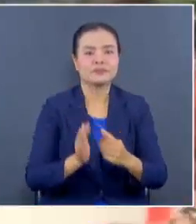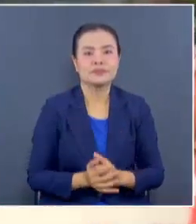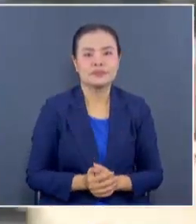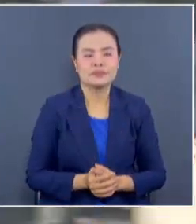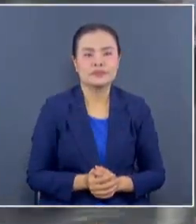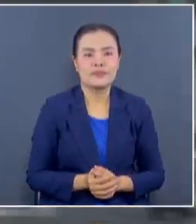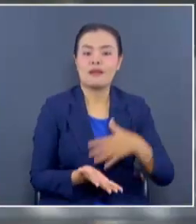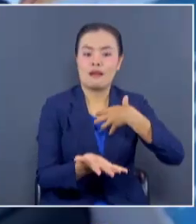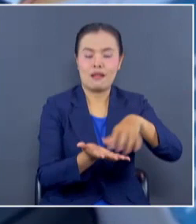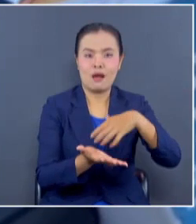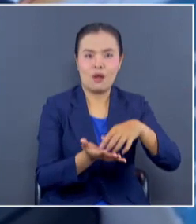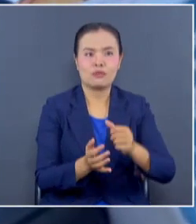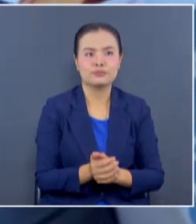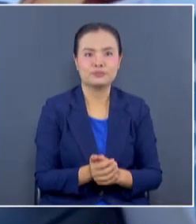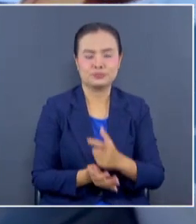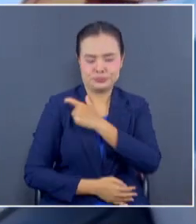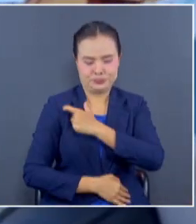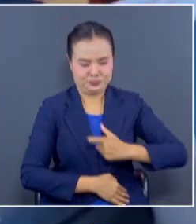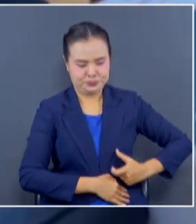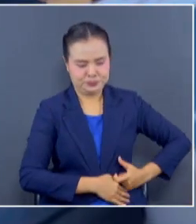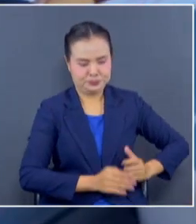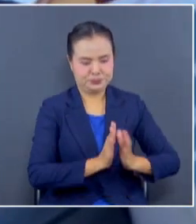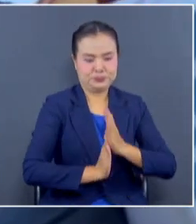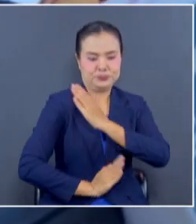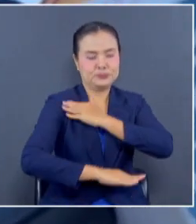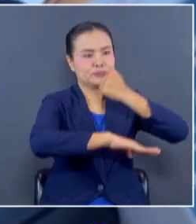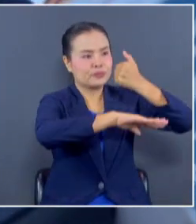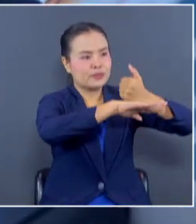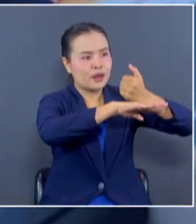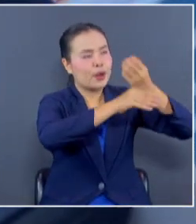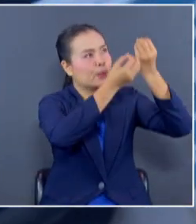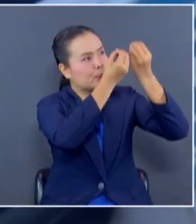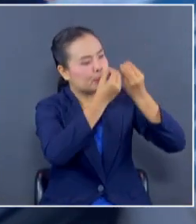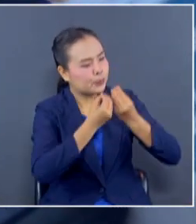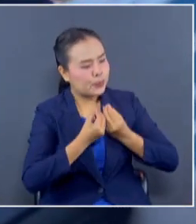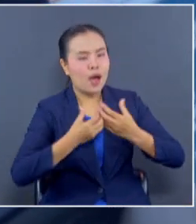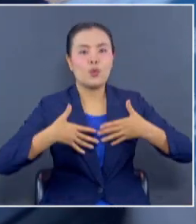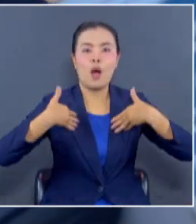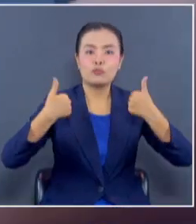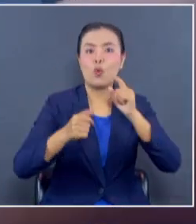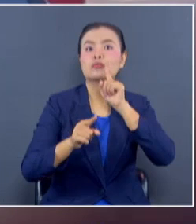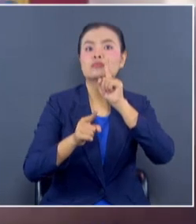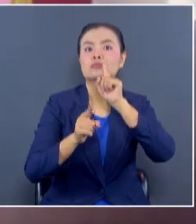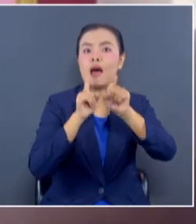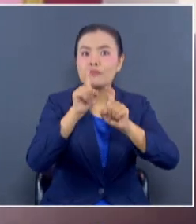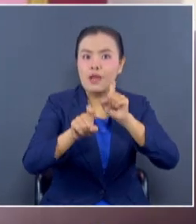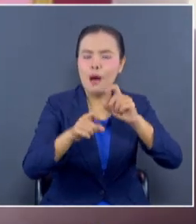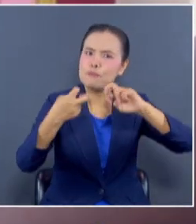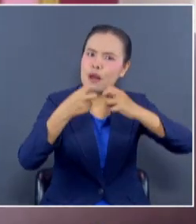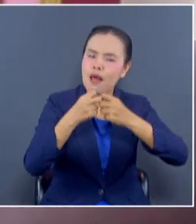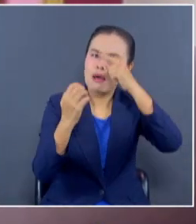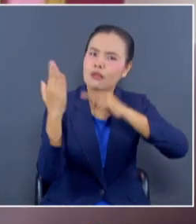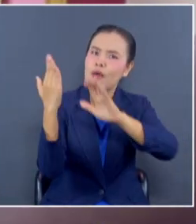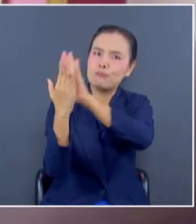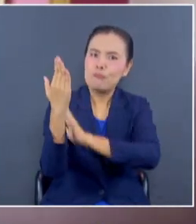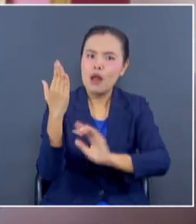ปิดเผยค่ะว่าสมเด็จพระสังฆราชประทานพรให้มีความสุขทรงสอบถามเรื่องบ้านเมืองว่ามีปัญหาอะไรหรือไม่